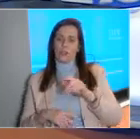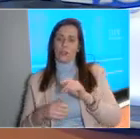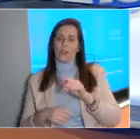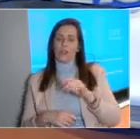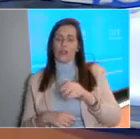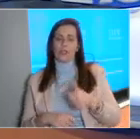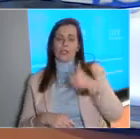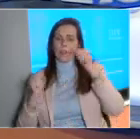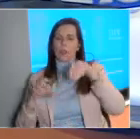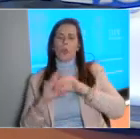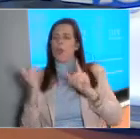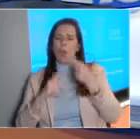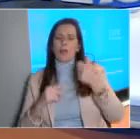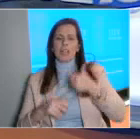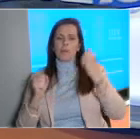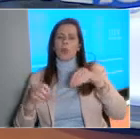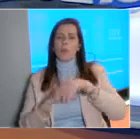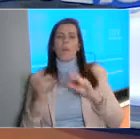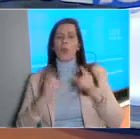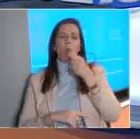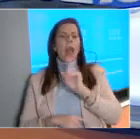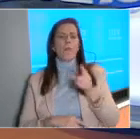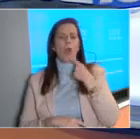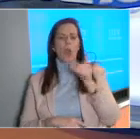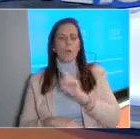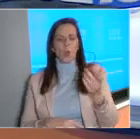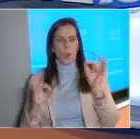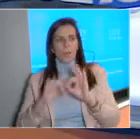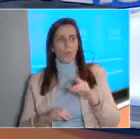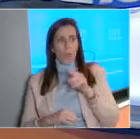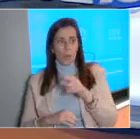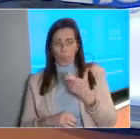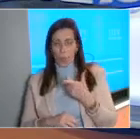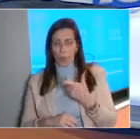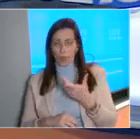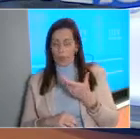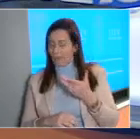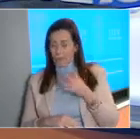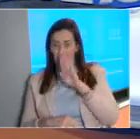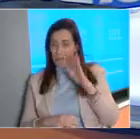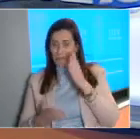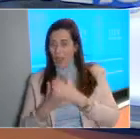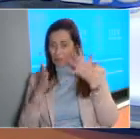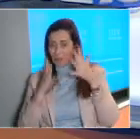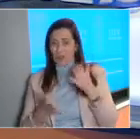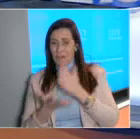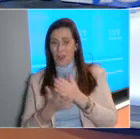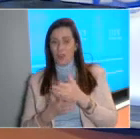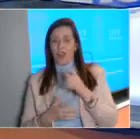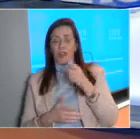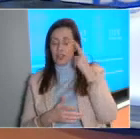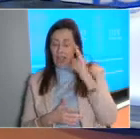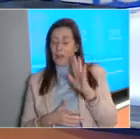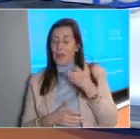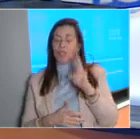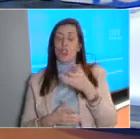טוב. גלעד ארדן, מה נסגר עם גלעד ארדן? גלעד ארדן... למה גלעד ארדן לא יוצא גם כן? הוא רואה, הוא חטף מנתניהו לאורך כל הקדנציה. לא רק שהוא חטף, תארי לך...